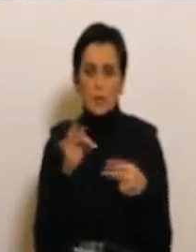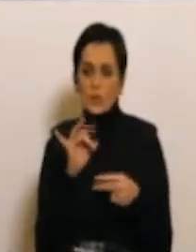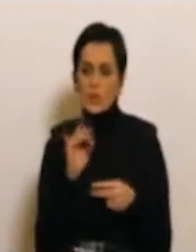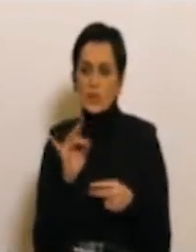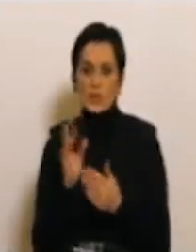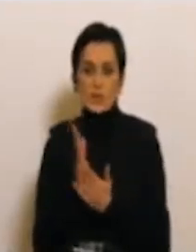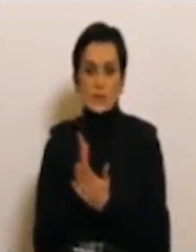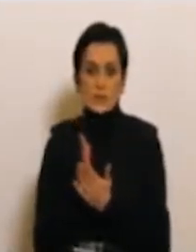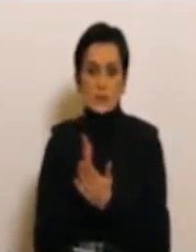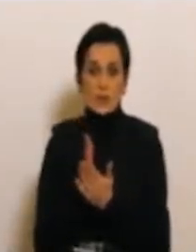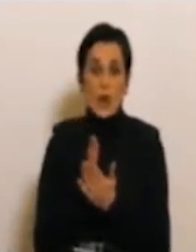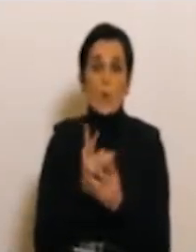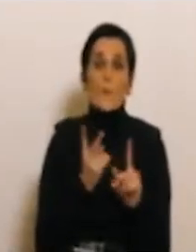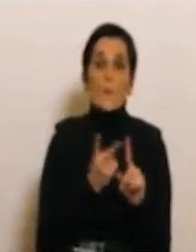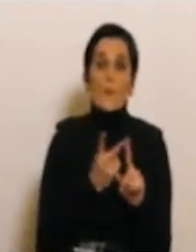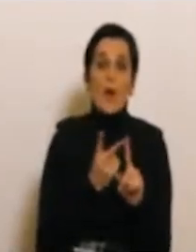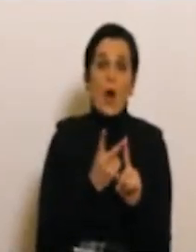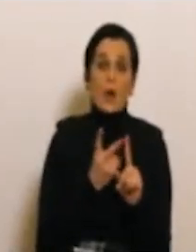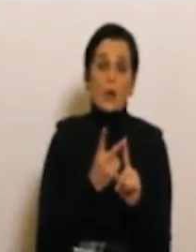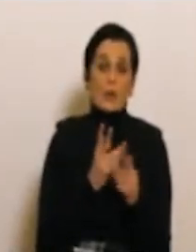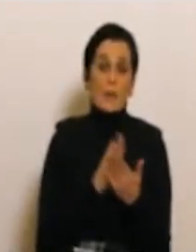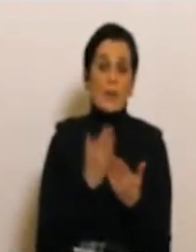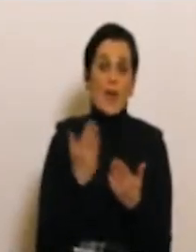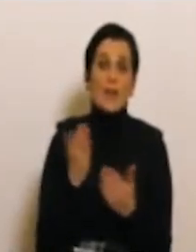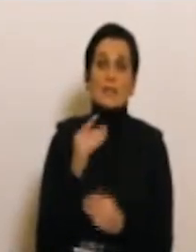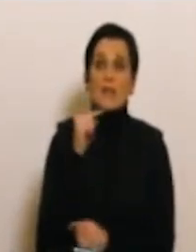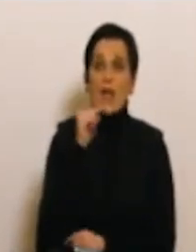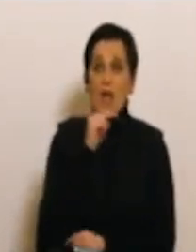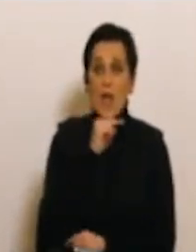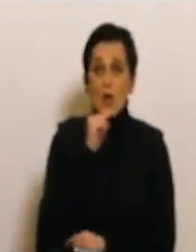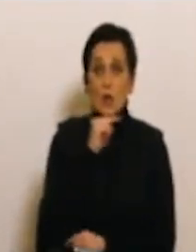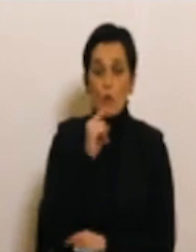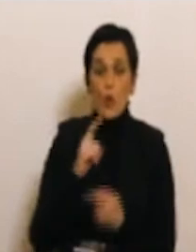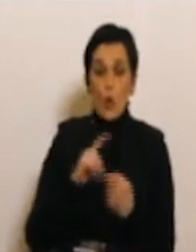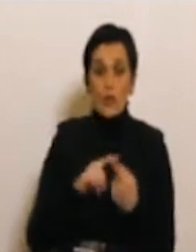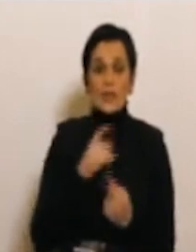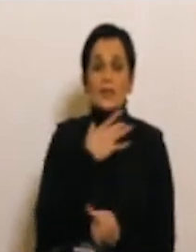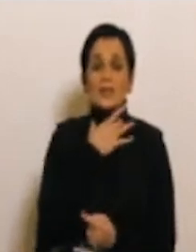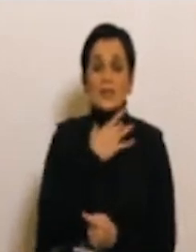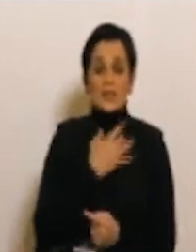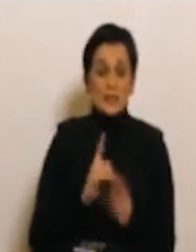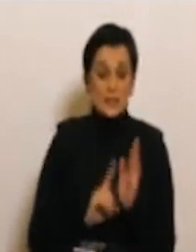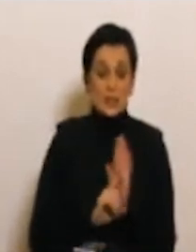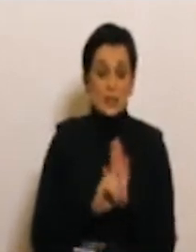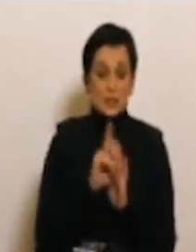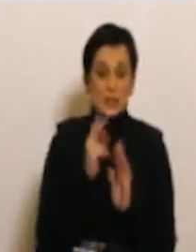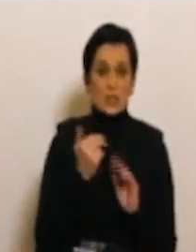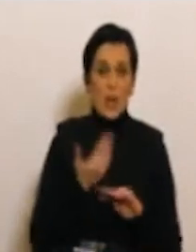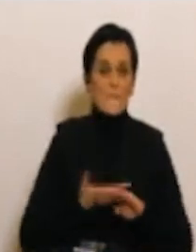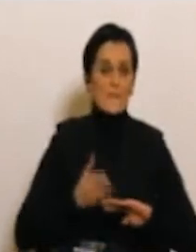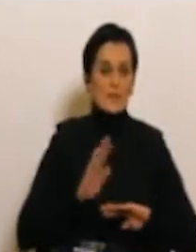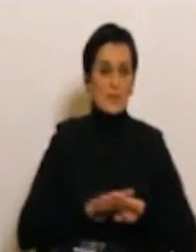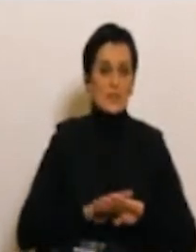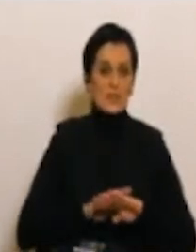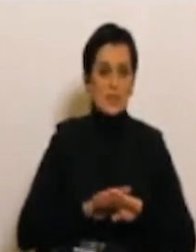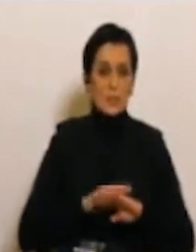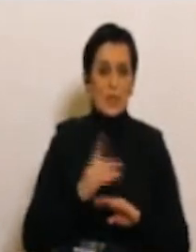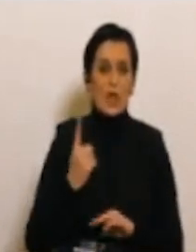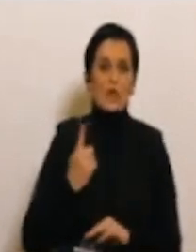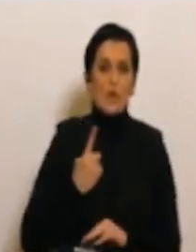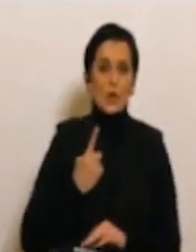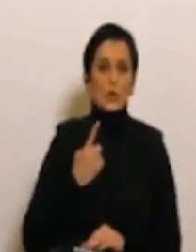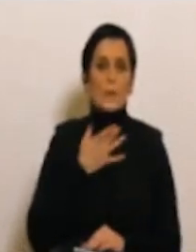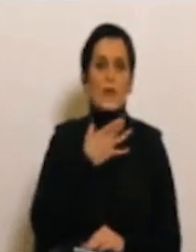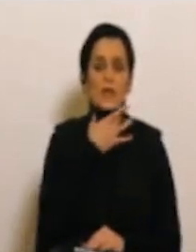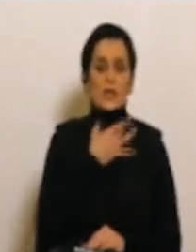მეორე ნაწილი რაც შეეხება ეკონომიკას, კრიზისი უკვე დაწყებულია და კიდევ უფრო მძიმე კრიზისი გველის წინ ამ